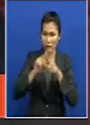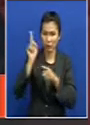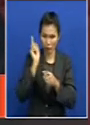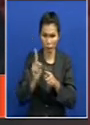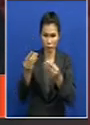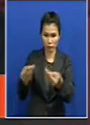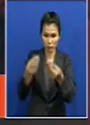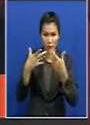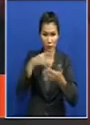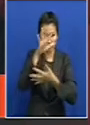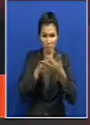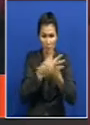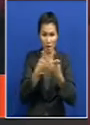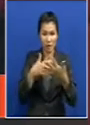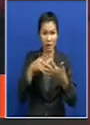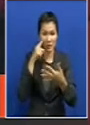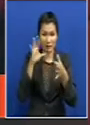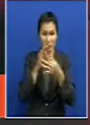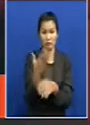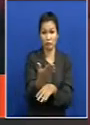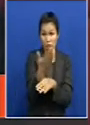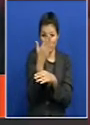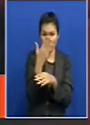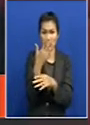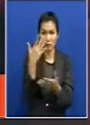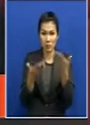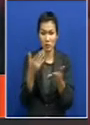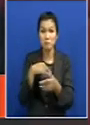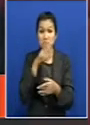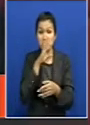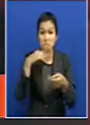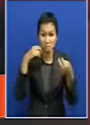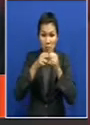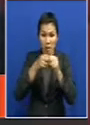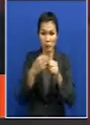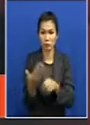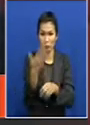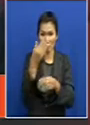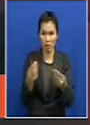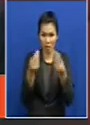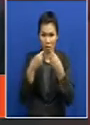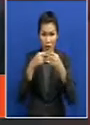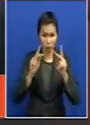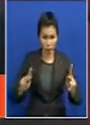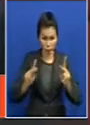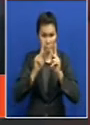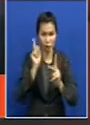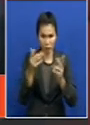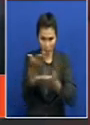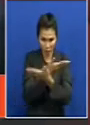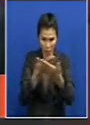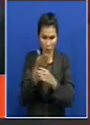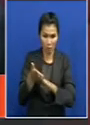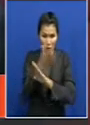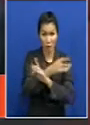บริหารสถานการณ์ฉุกเฉินกับแผนบริหารการบินกรณีเกิดเหตุฉุกเฉินให้กระทรวงคมนาคมพิจารณาภายใน1